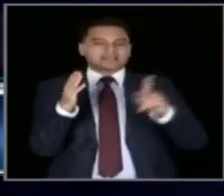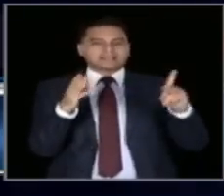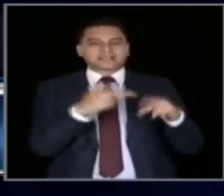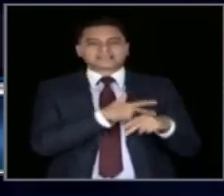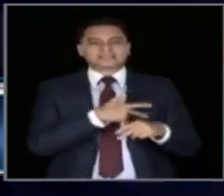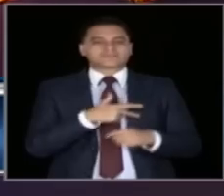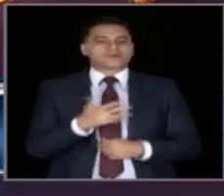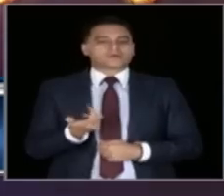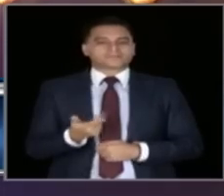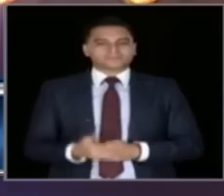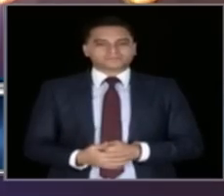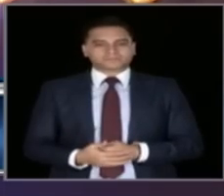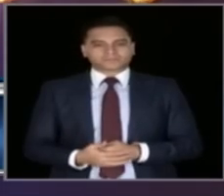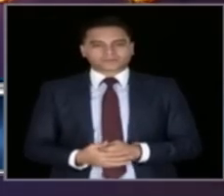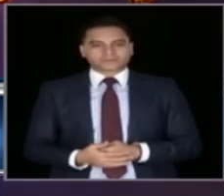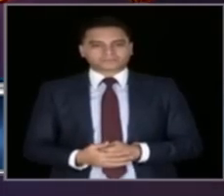هو؟